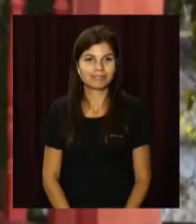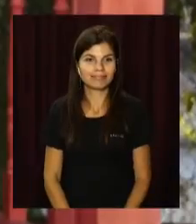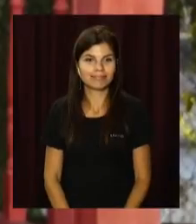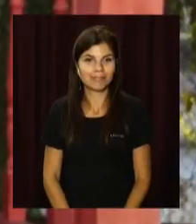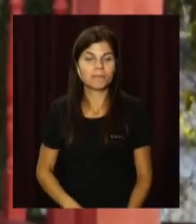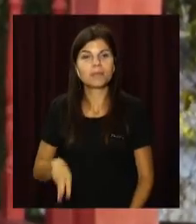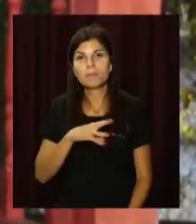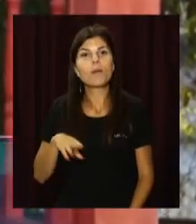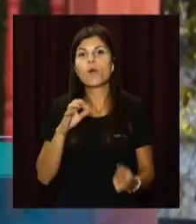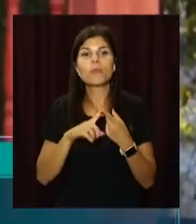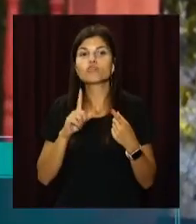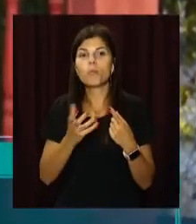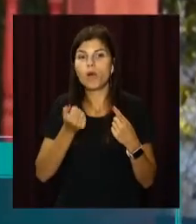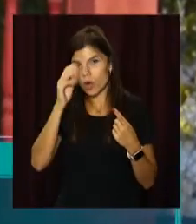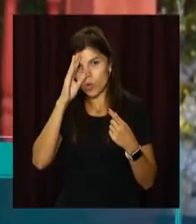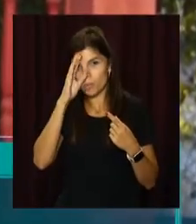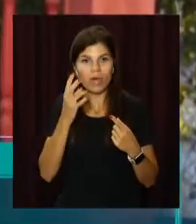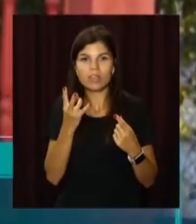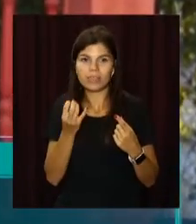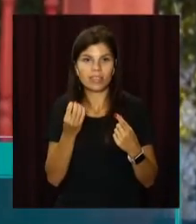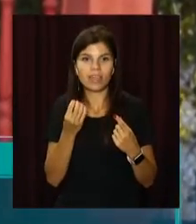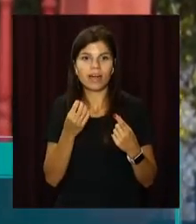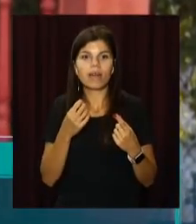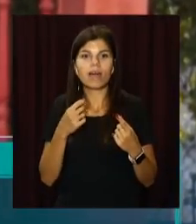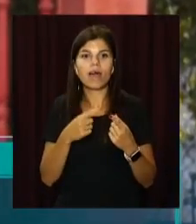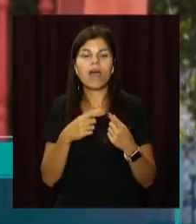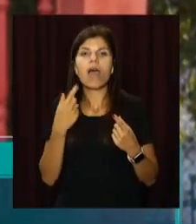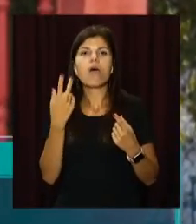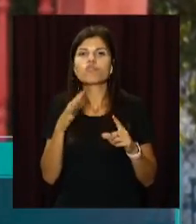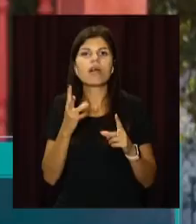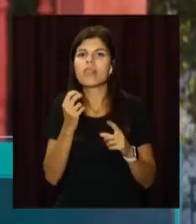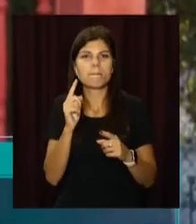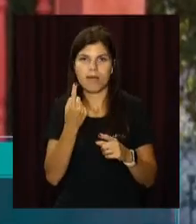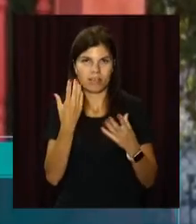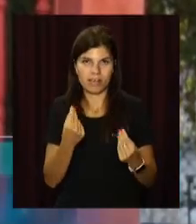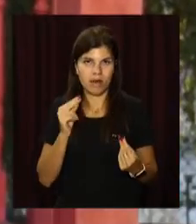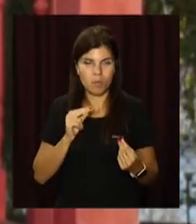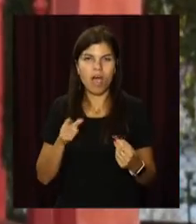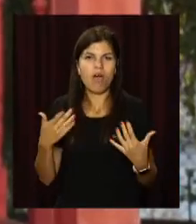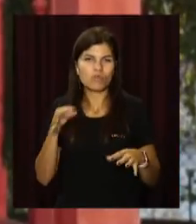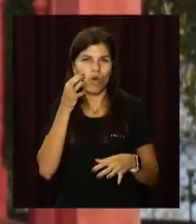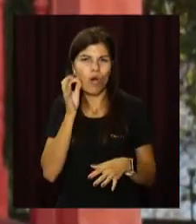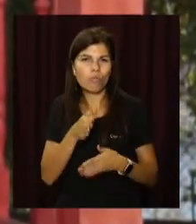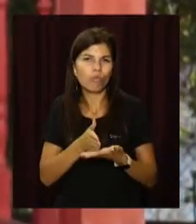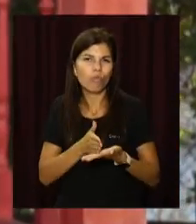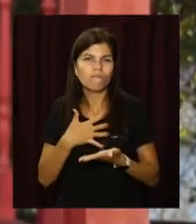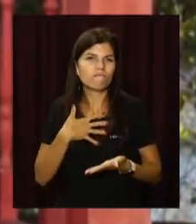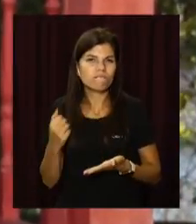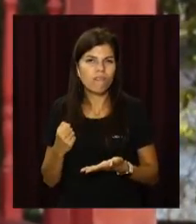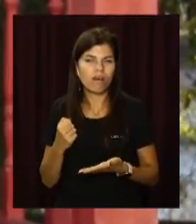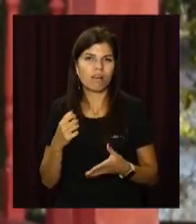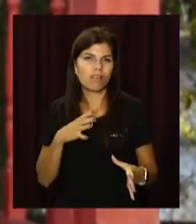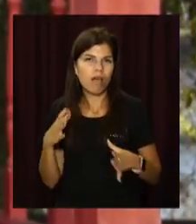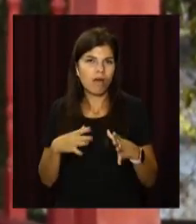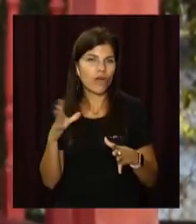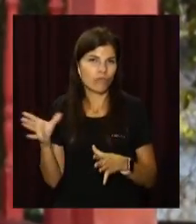Ми, по-перше, що брали хлопців, які працюють не один же день, вже всі мають певний досвід, витривалість, тренування.